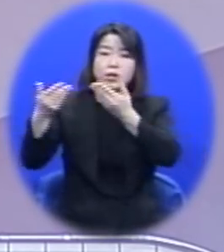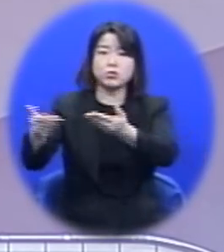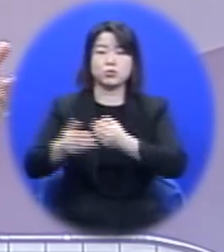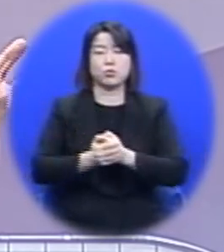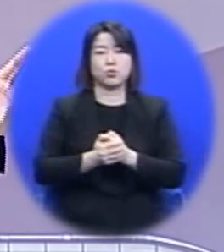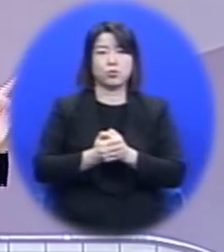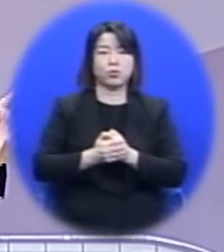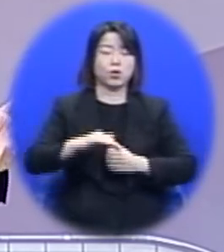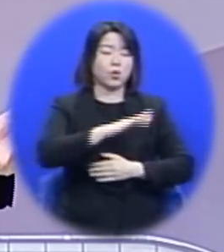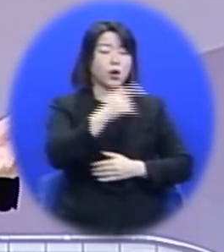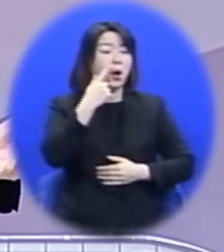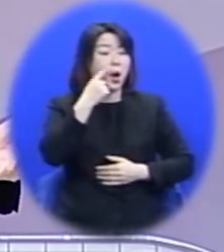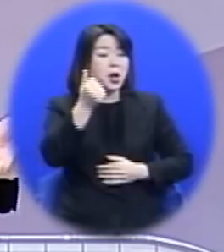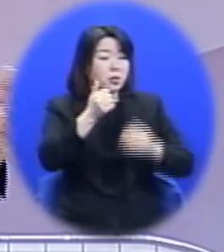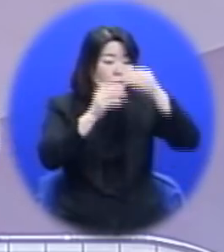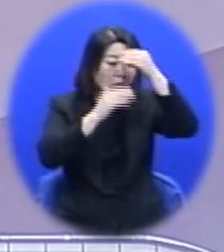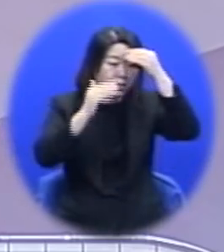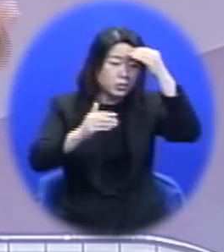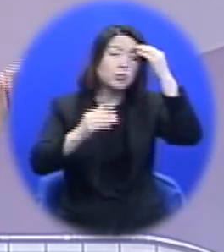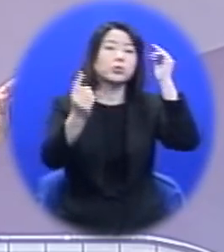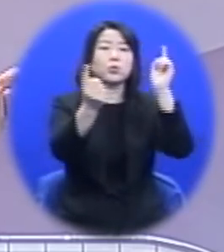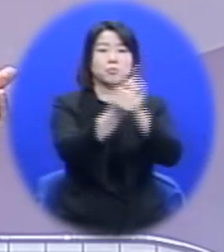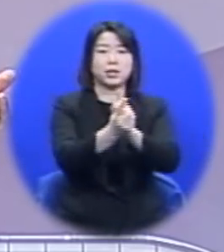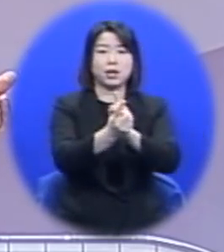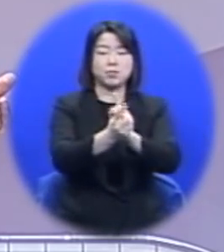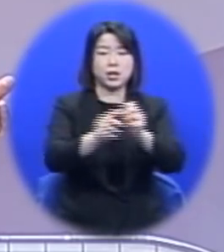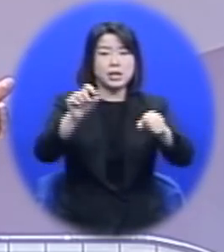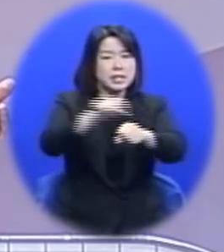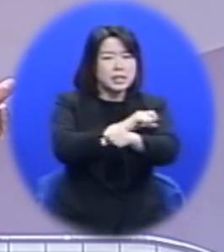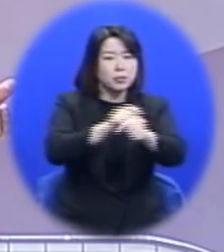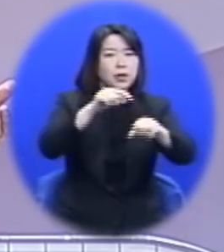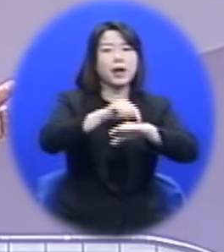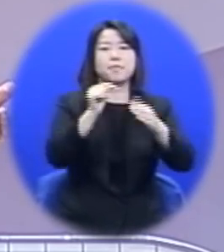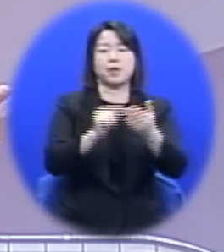가서 일본 성도들을 만나면 특별한 마음이 듭니다.